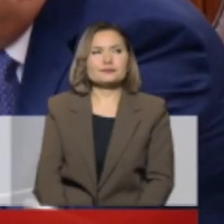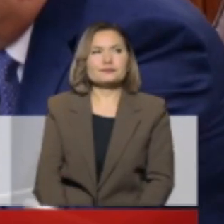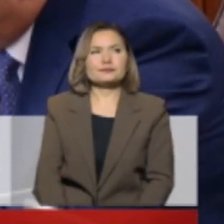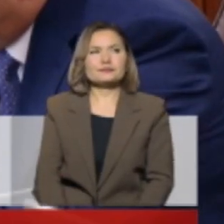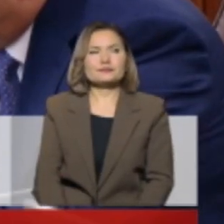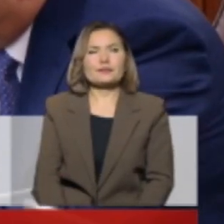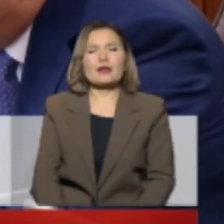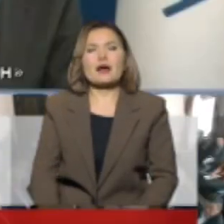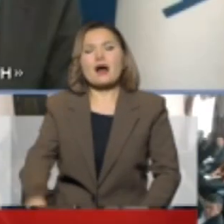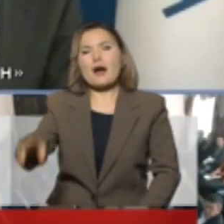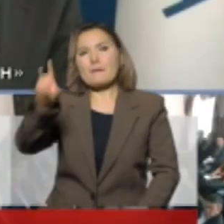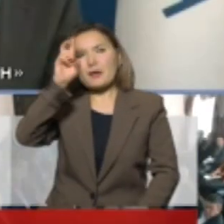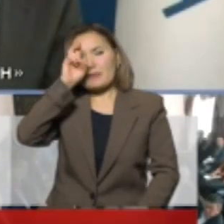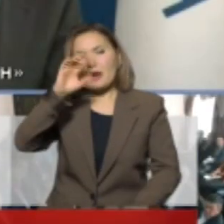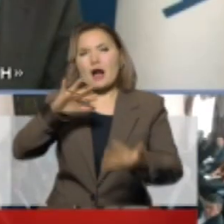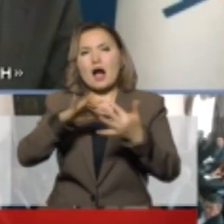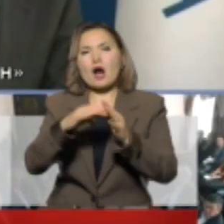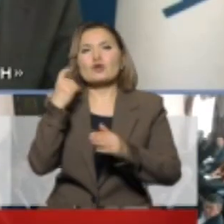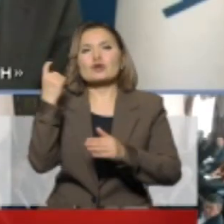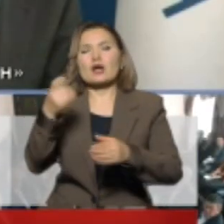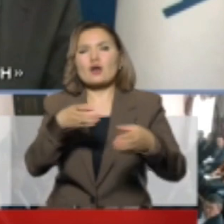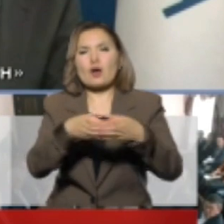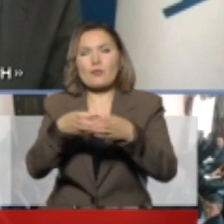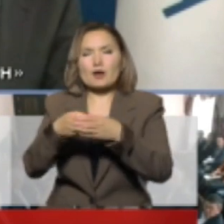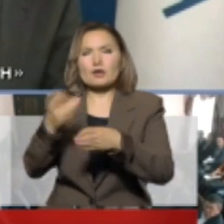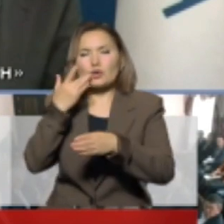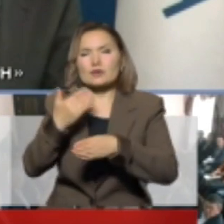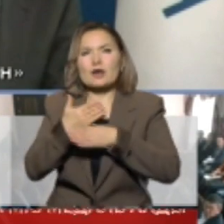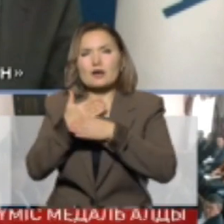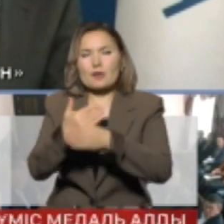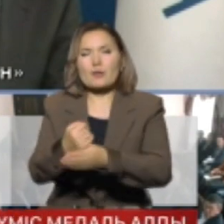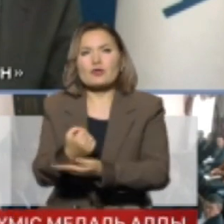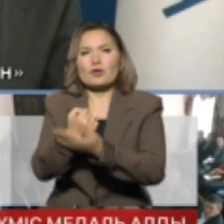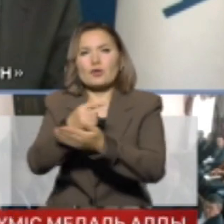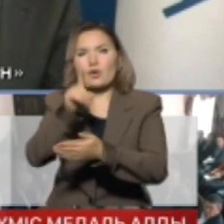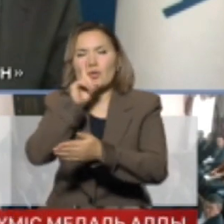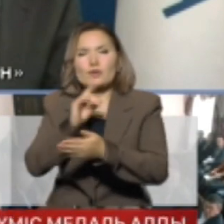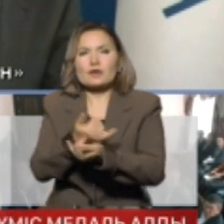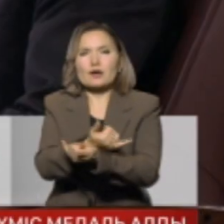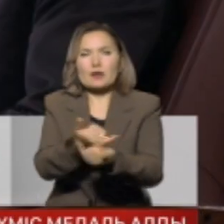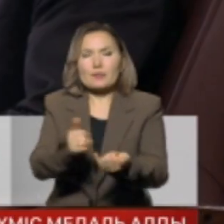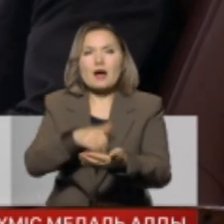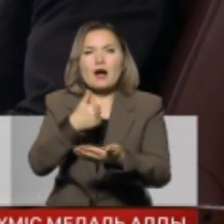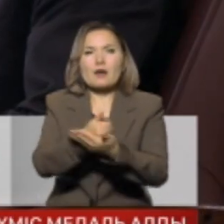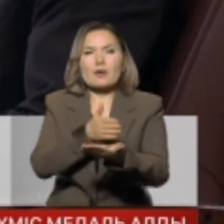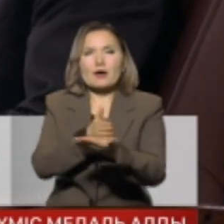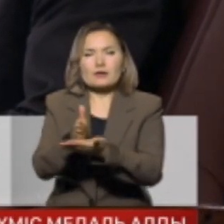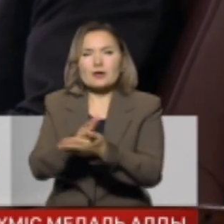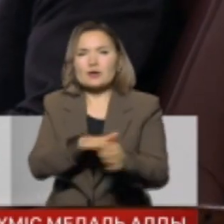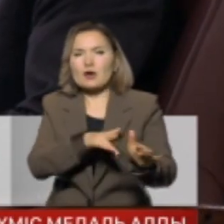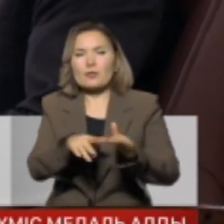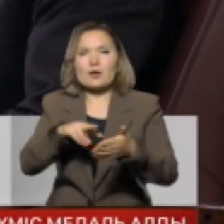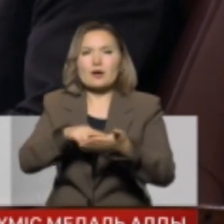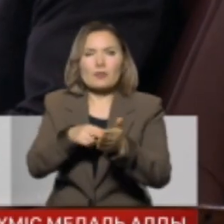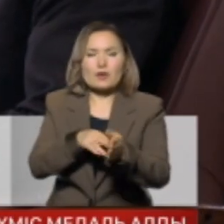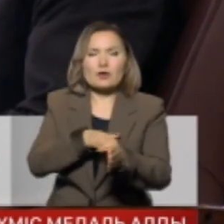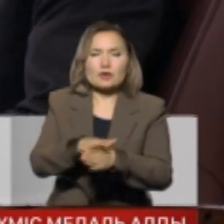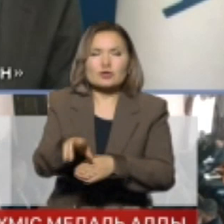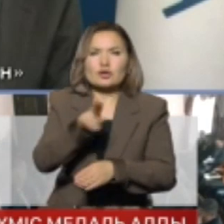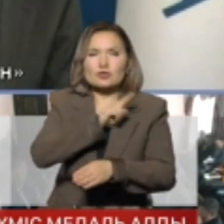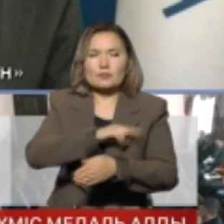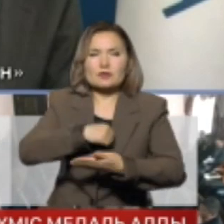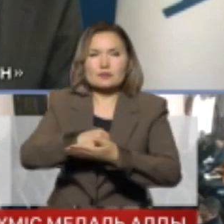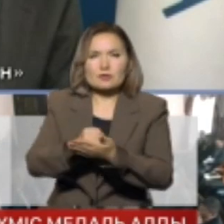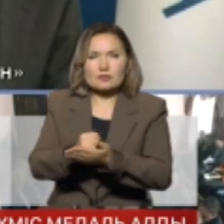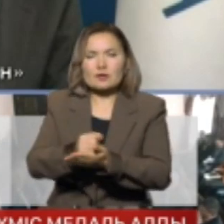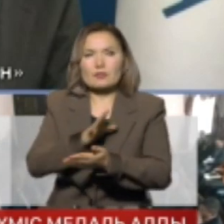Мемлекет ауыл шаруашылығы саласын жан-жақты қолдау және оған қолайлы жағдай жасау бағытында қажет шаралардың барлығын қабылданып келеді.